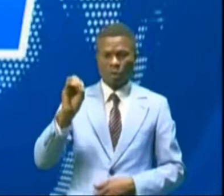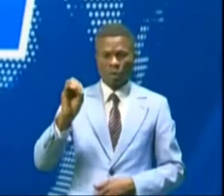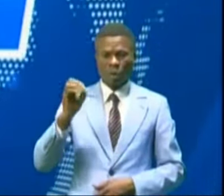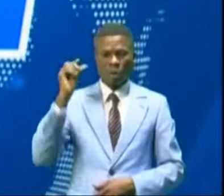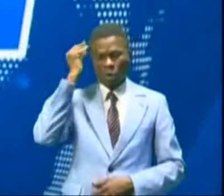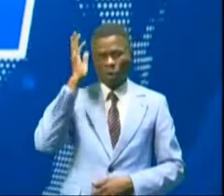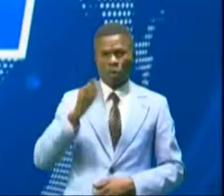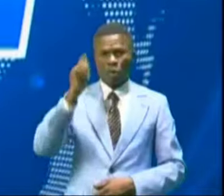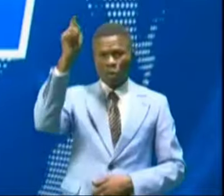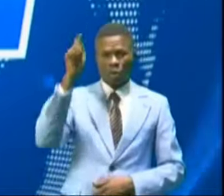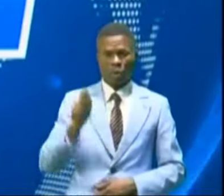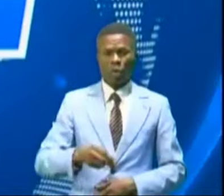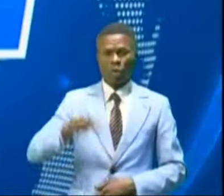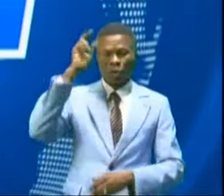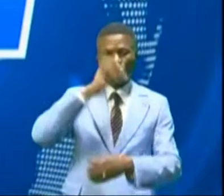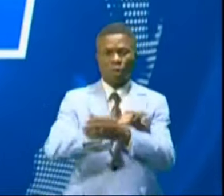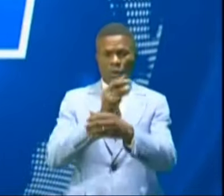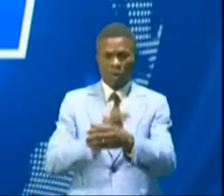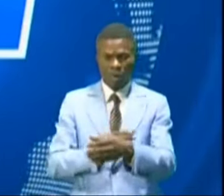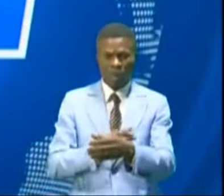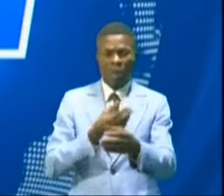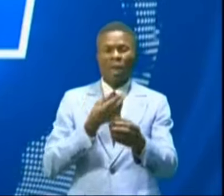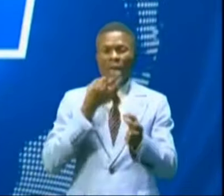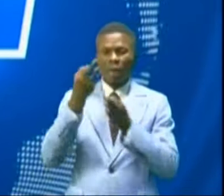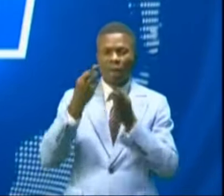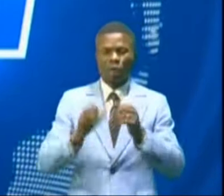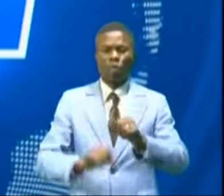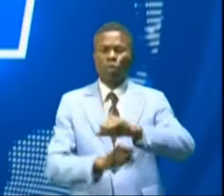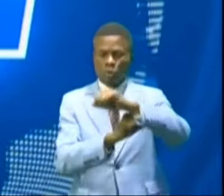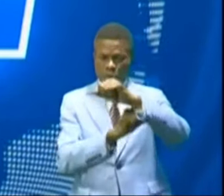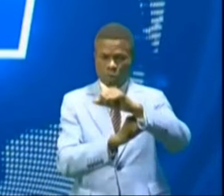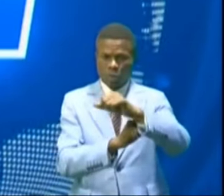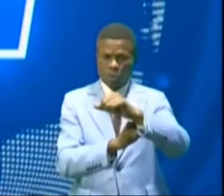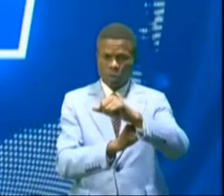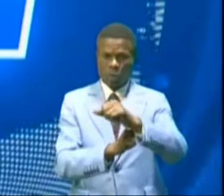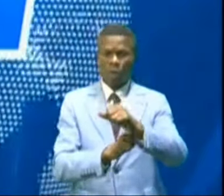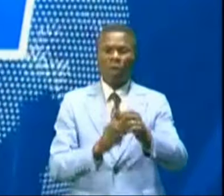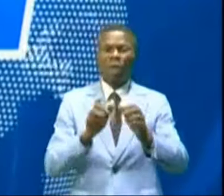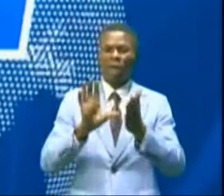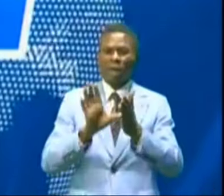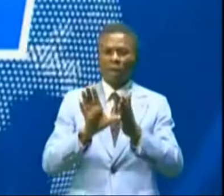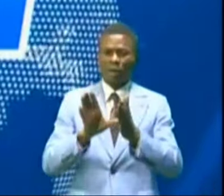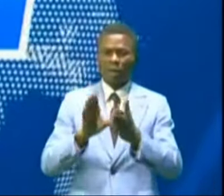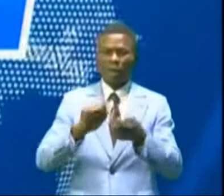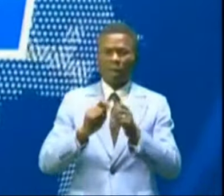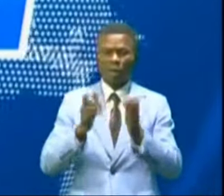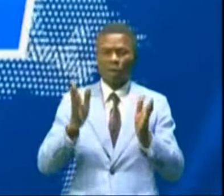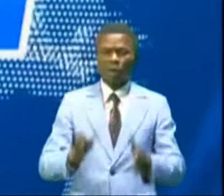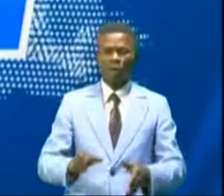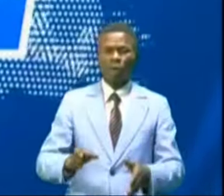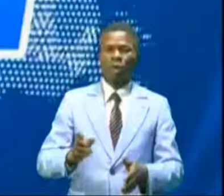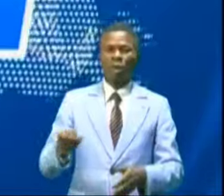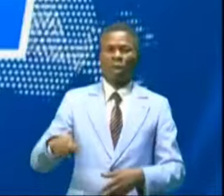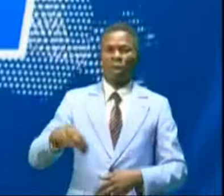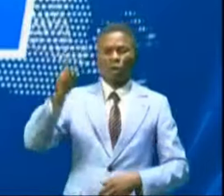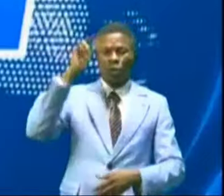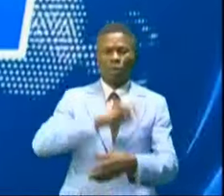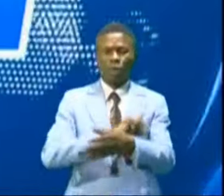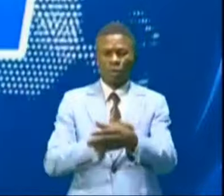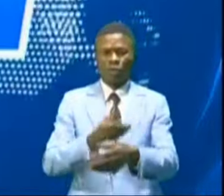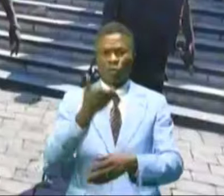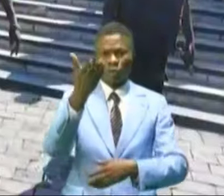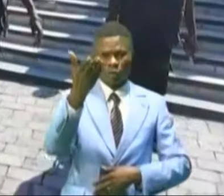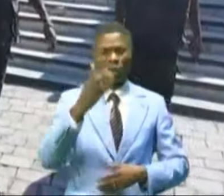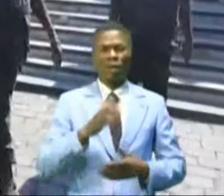gouverneur militaire du Nord Kivu à qui il a exprimé son soutien. C'est un reportage de nos confrères de la province du Nord